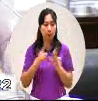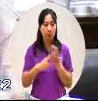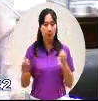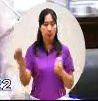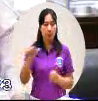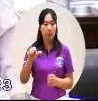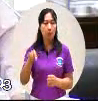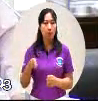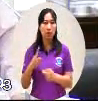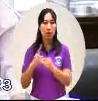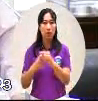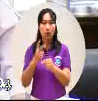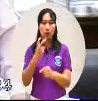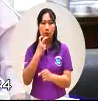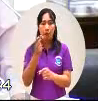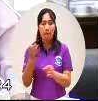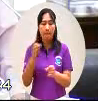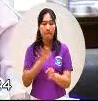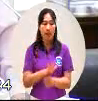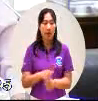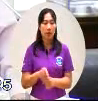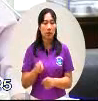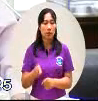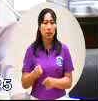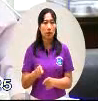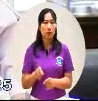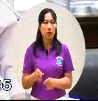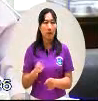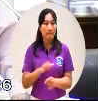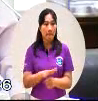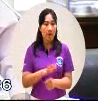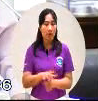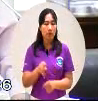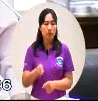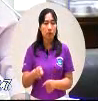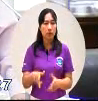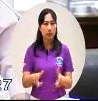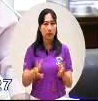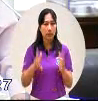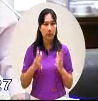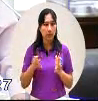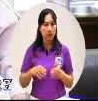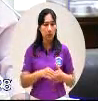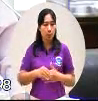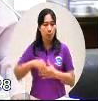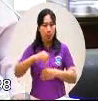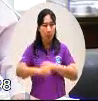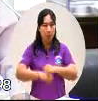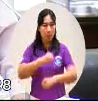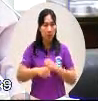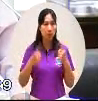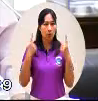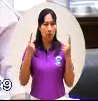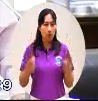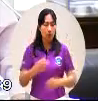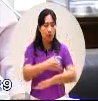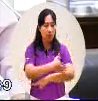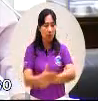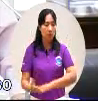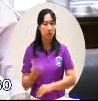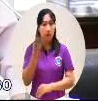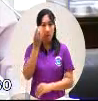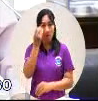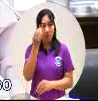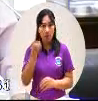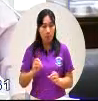在辅助之下挹注之下我想这个会带动我们沿乡的观光也